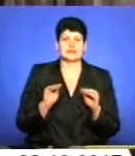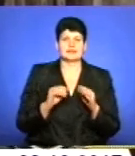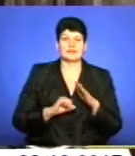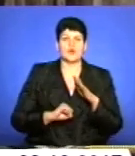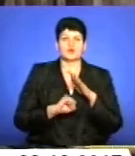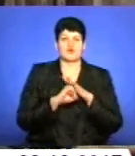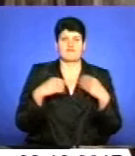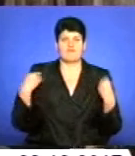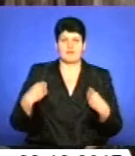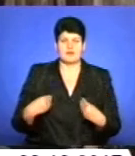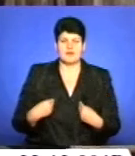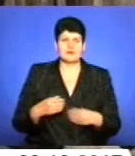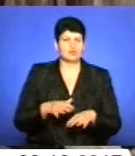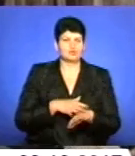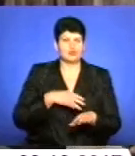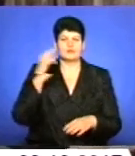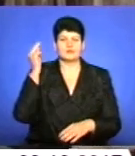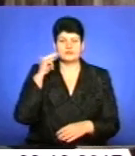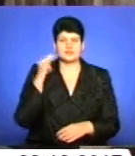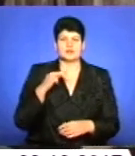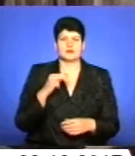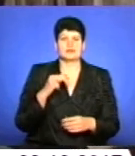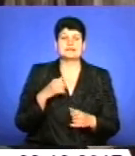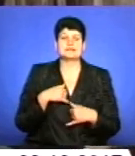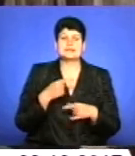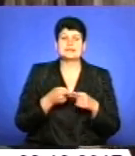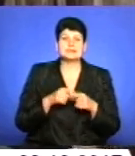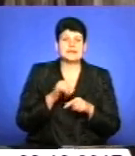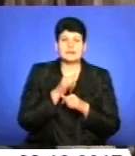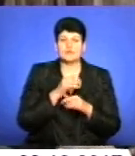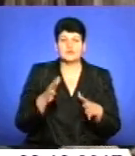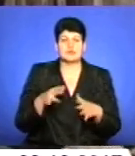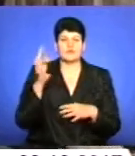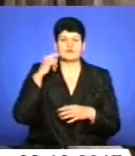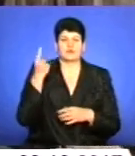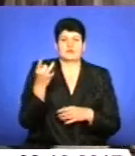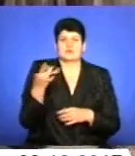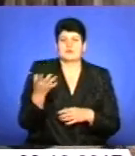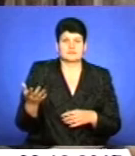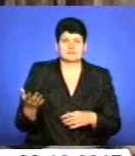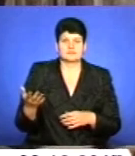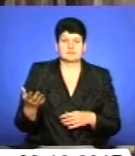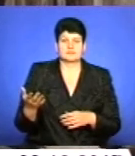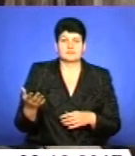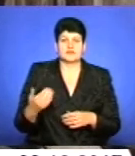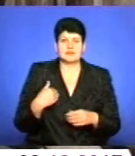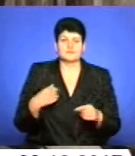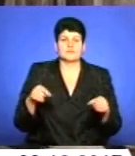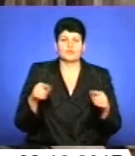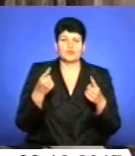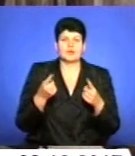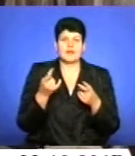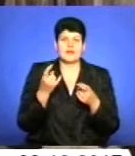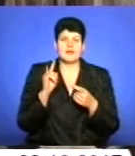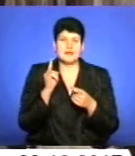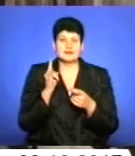довго вивчала і вивчаю зараз. Це неможливо вивчити одноразово. і створюю ляльки на